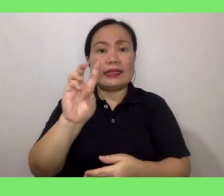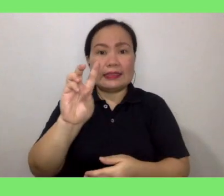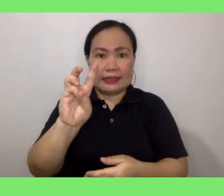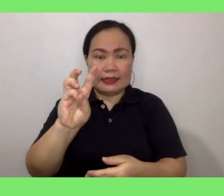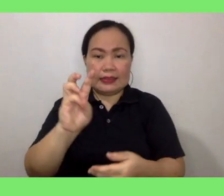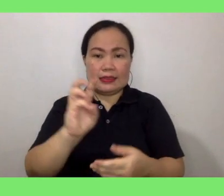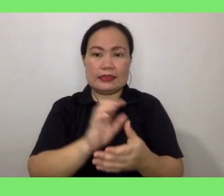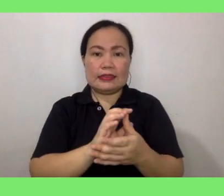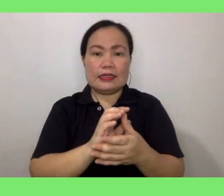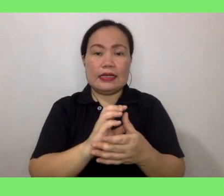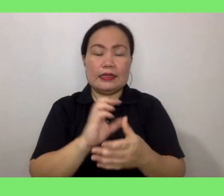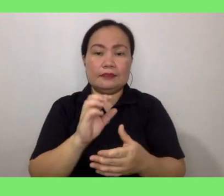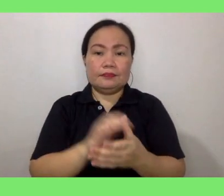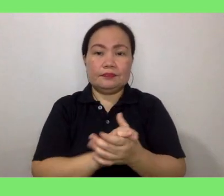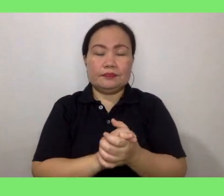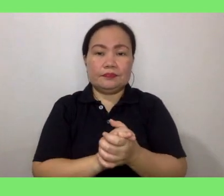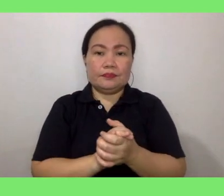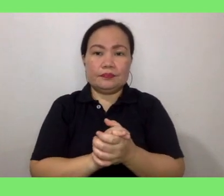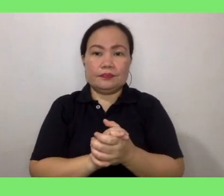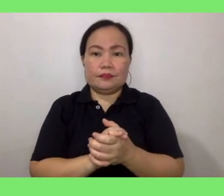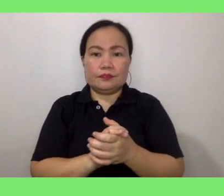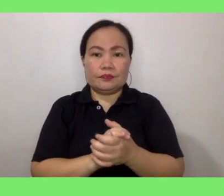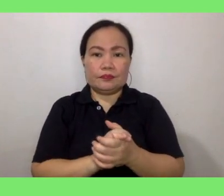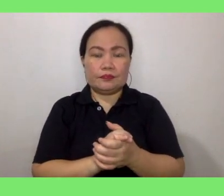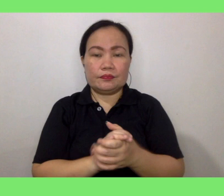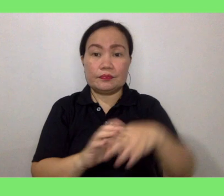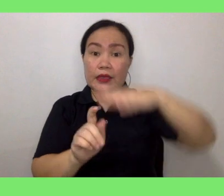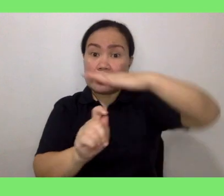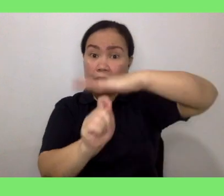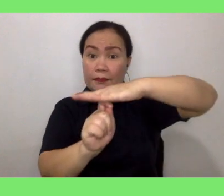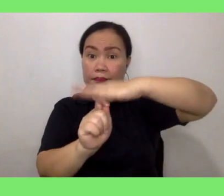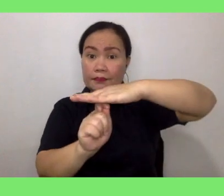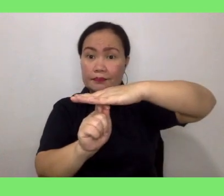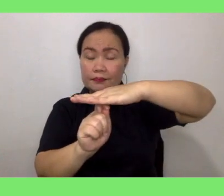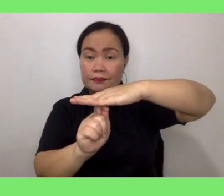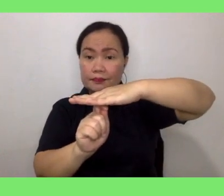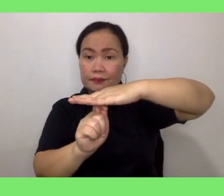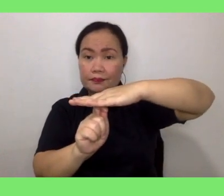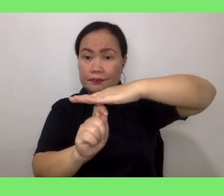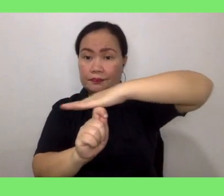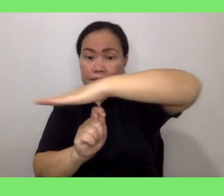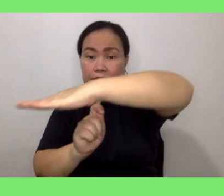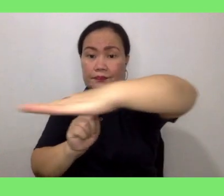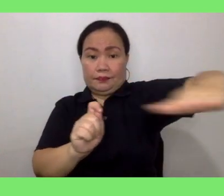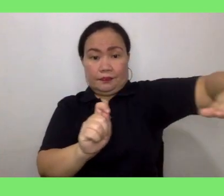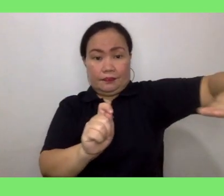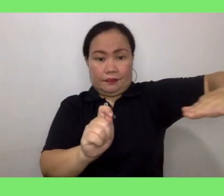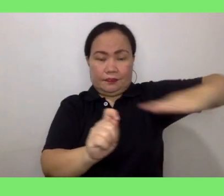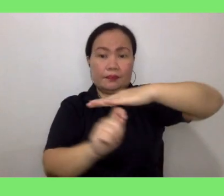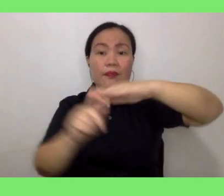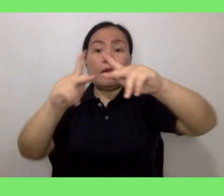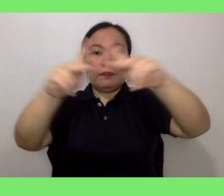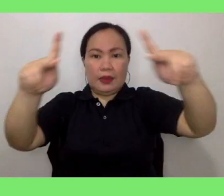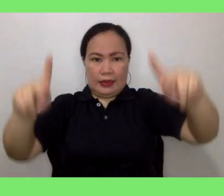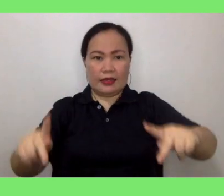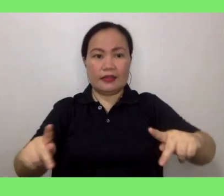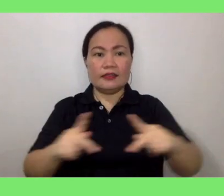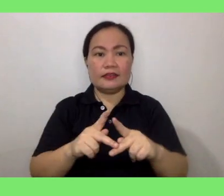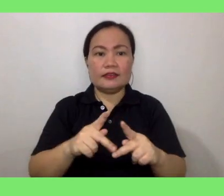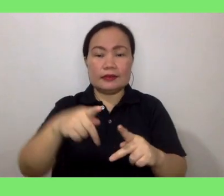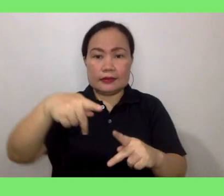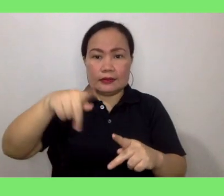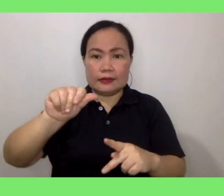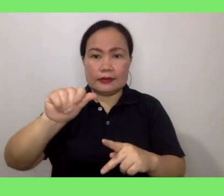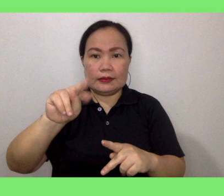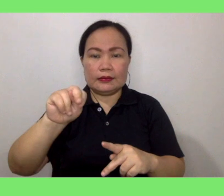box. Pero ang sinasabi rito, top, yung taas. Okay? So, that is a plane. Kung